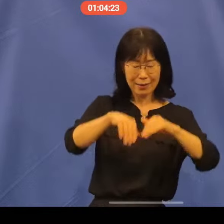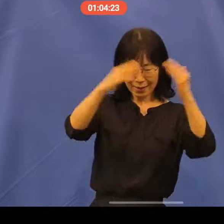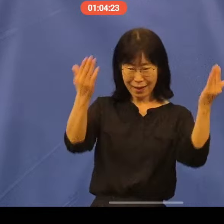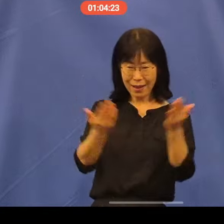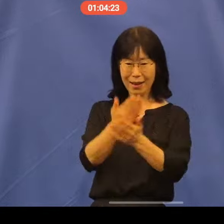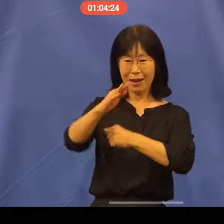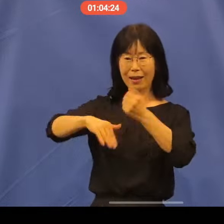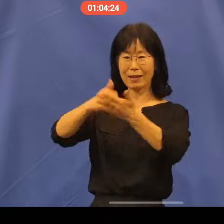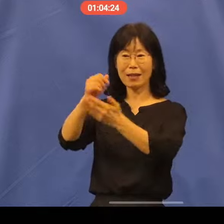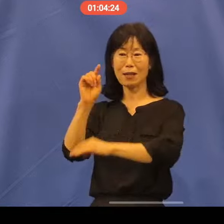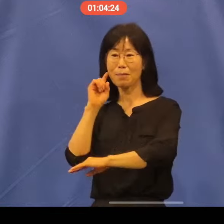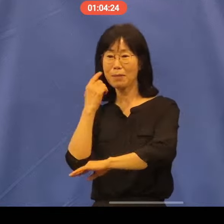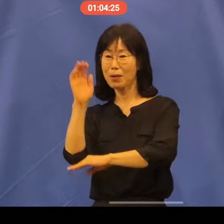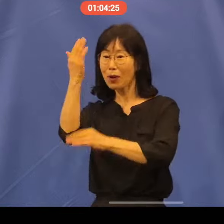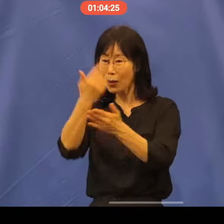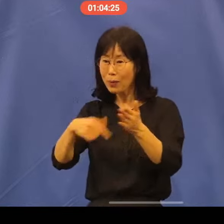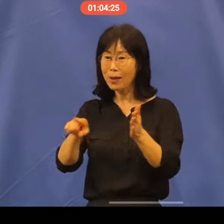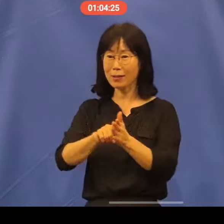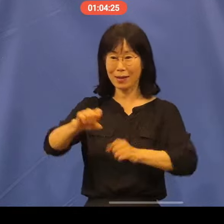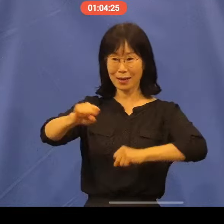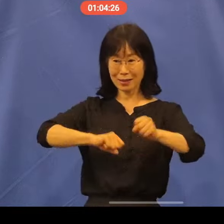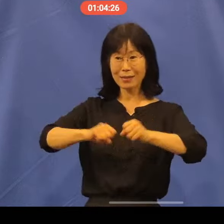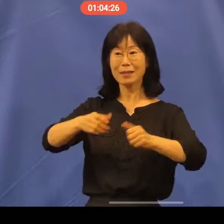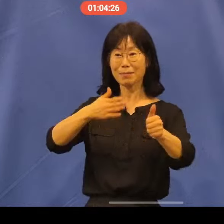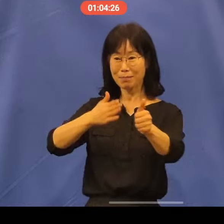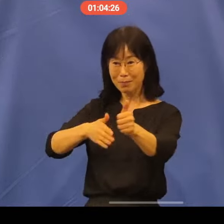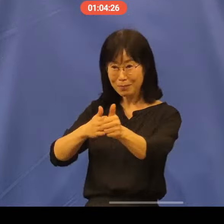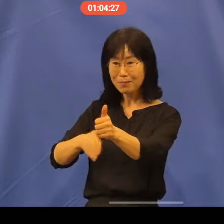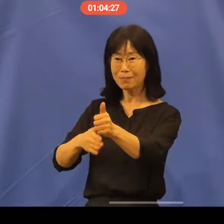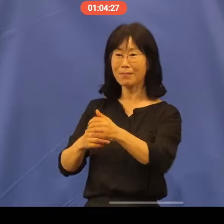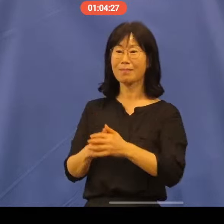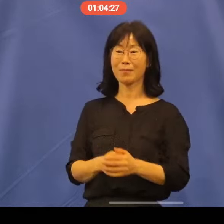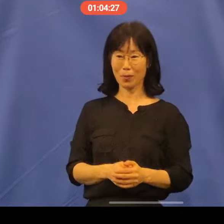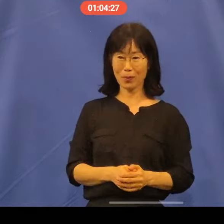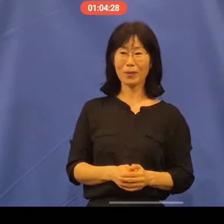지으신 목적에서 벗어나면 허무가 밀려와요. 삶의 가치가 추락해요, 여러분.